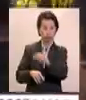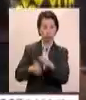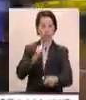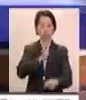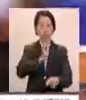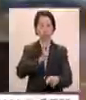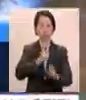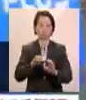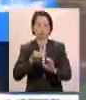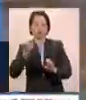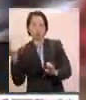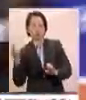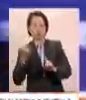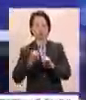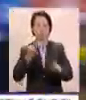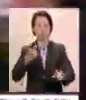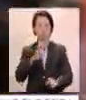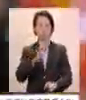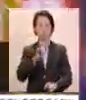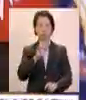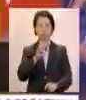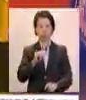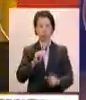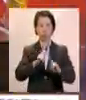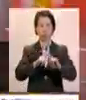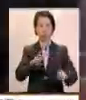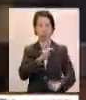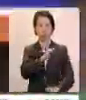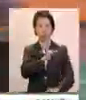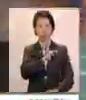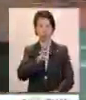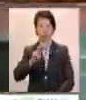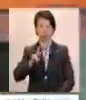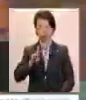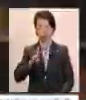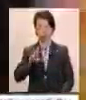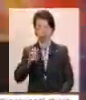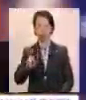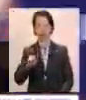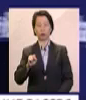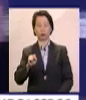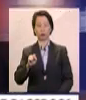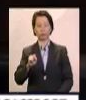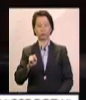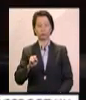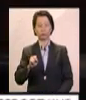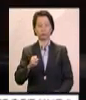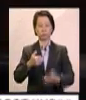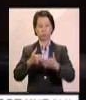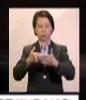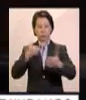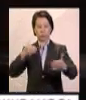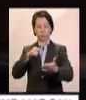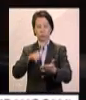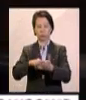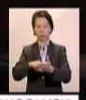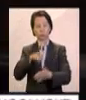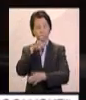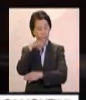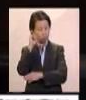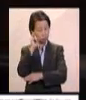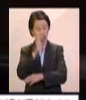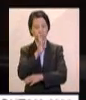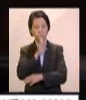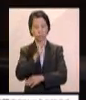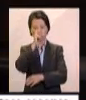sendiri yang mengundur diri dari BAM. Namun, Menteri Belia dan Sukan Syed Saddiq Syed Abdul Rahman sebelum ini memberi jaminan